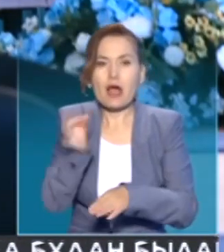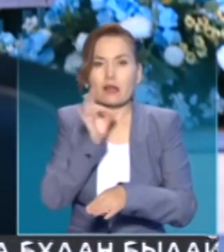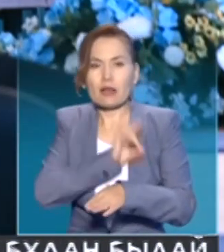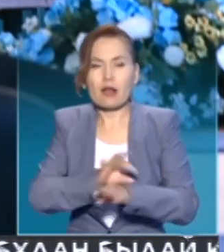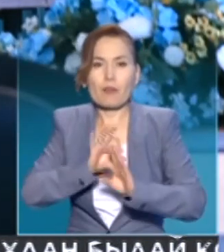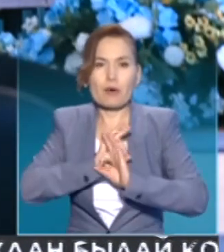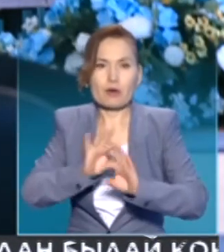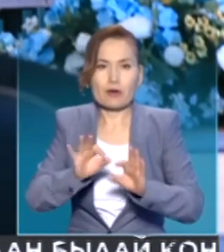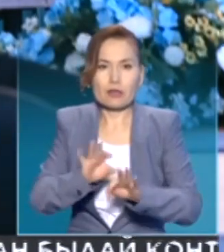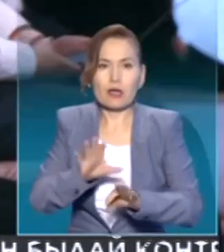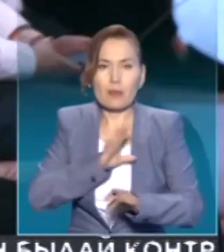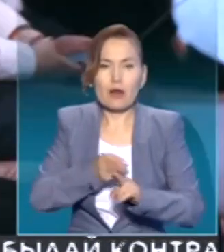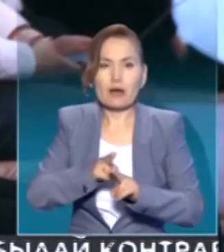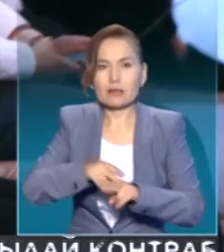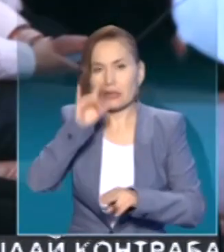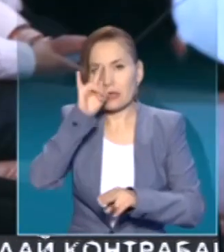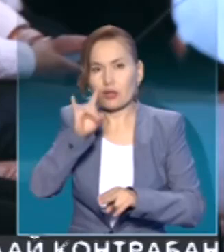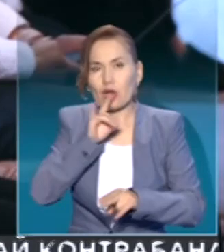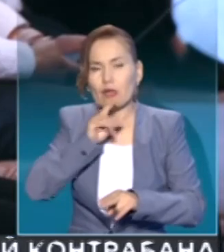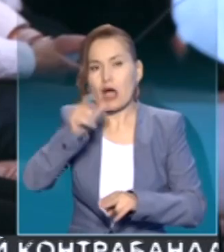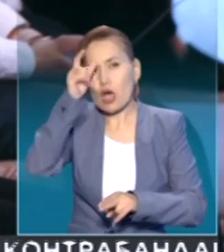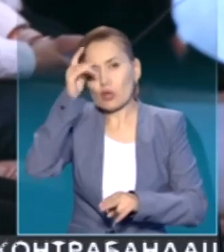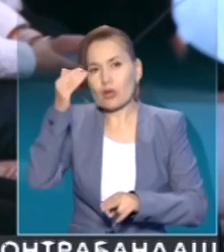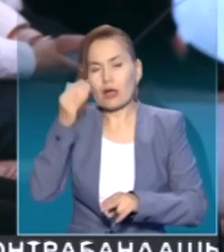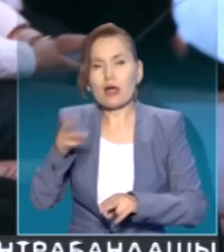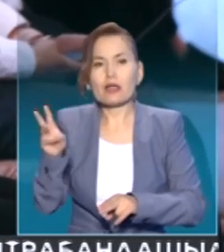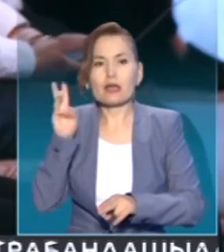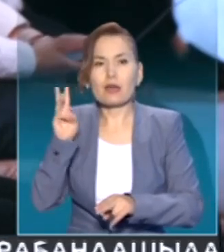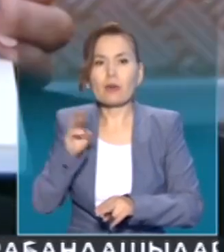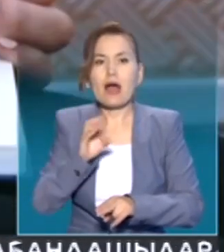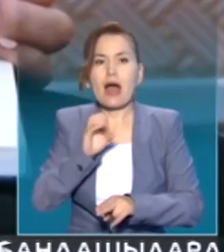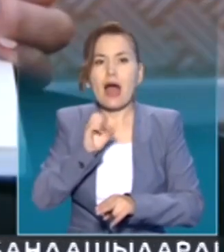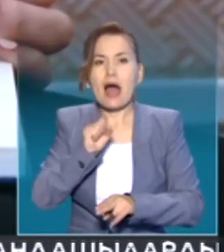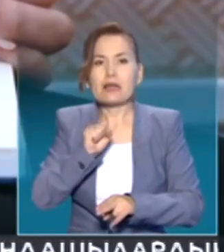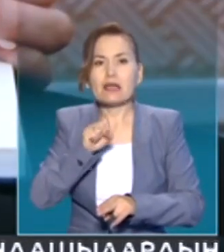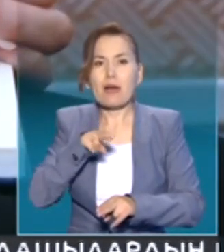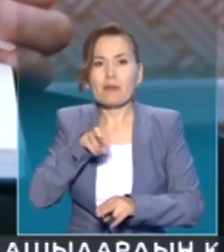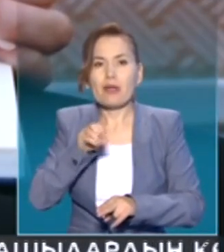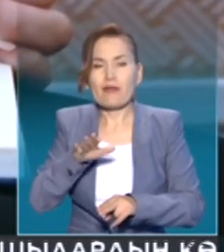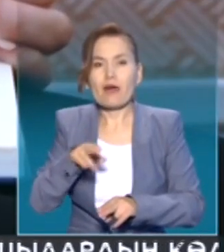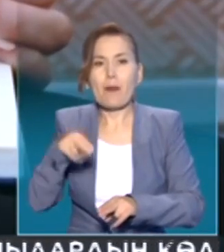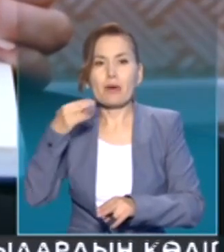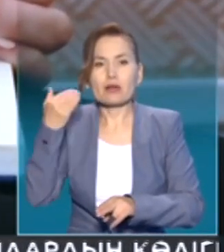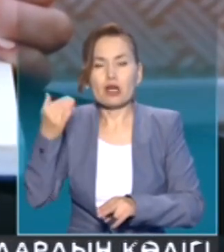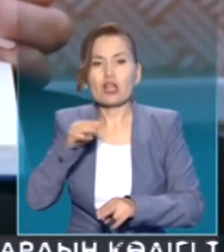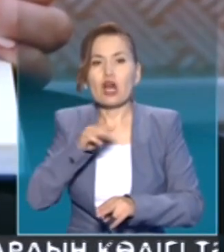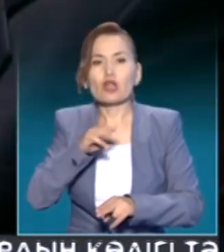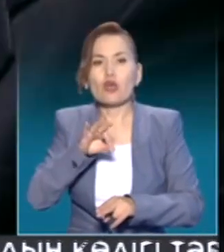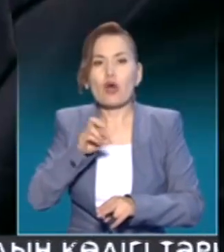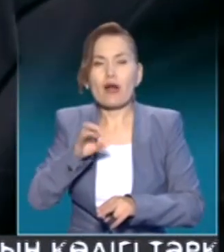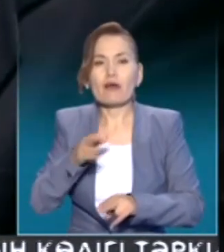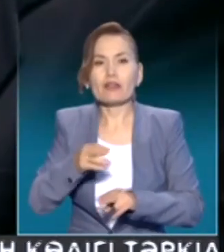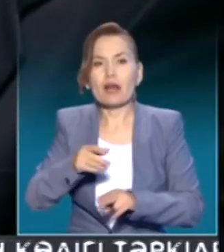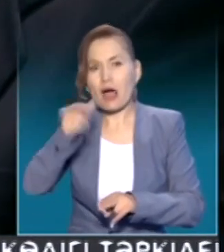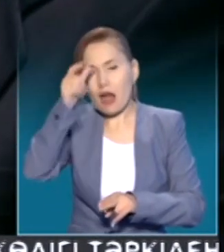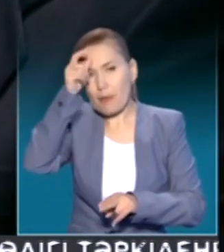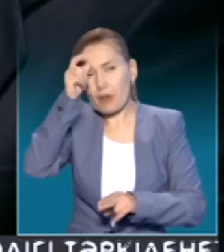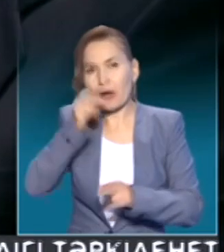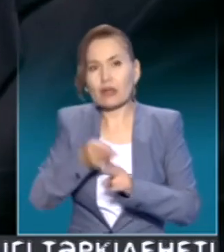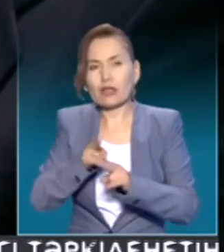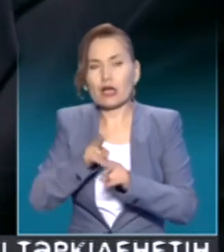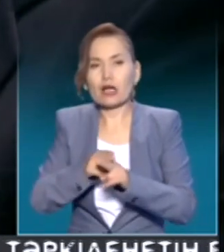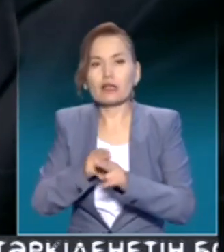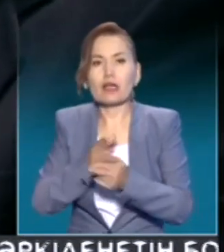тиімділігі де талқыға түсті. Сондай-ақ Қазақстанның Түркиядағы елшісі Еркебұлан Сәпиев президент Қасым Жомарт Тоқаев Анкараға жасаған